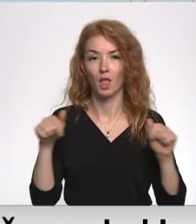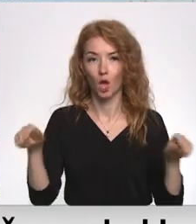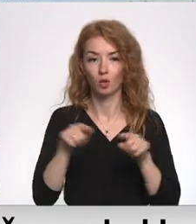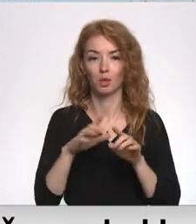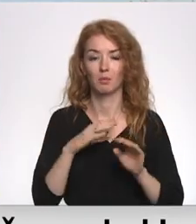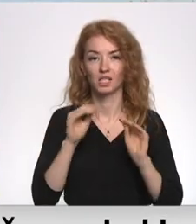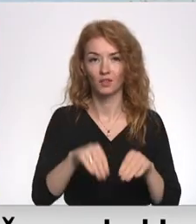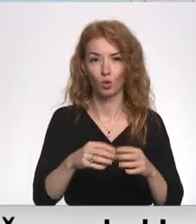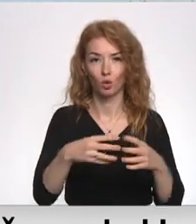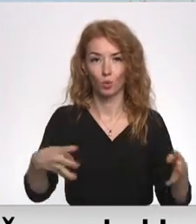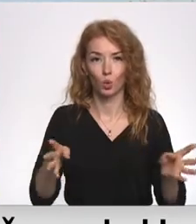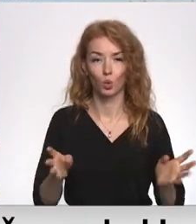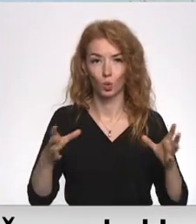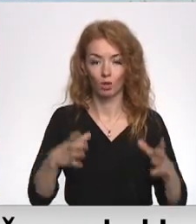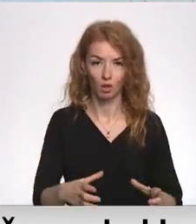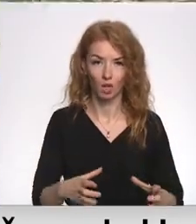murdi, kas